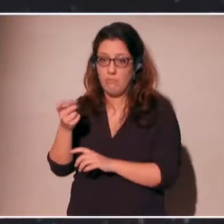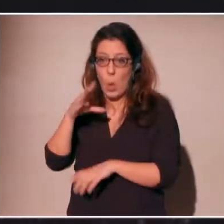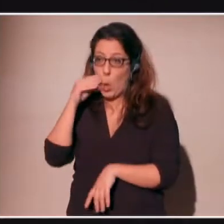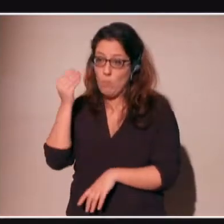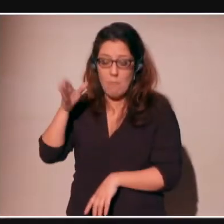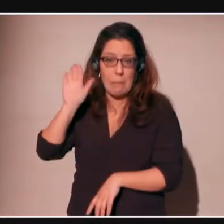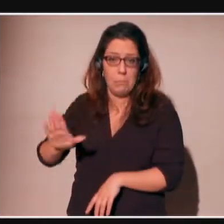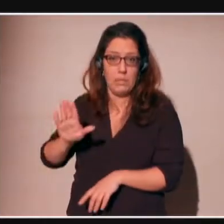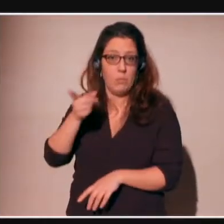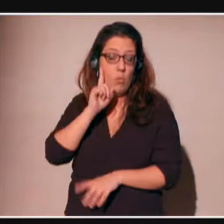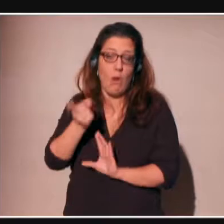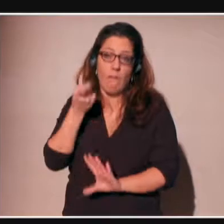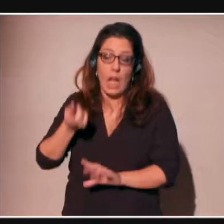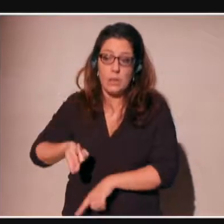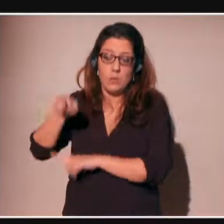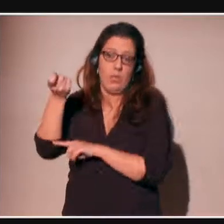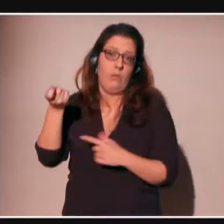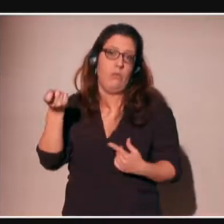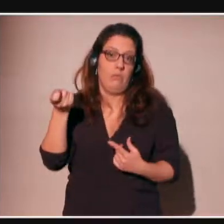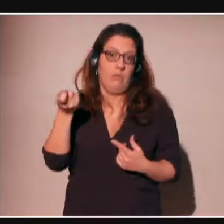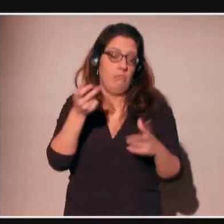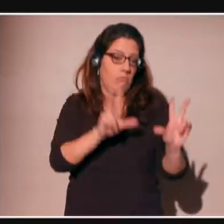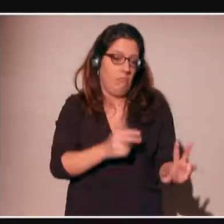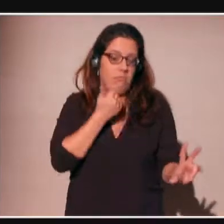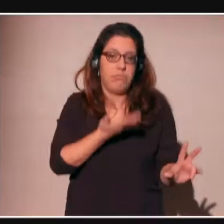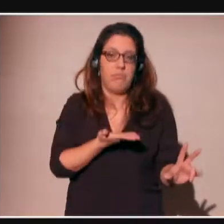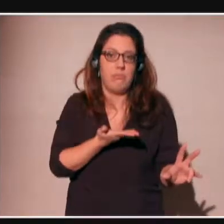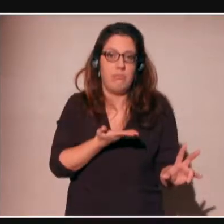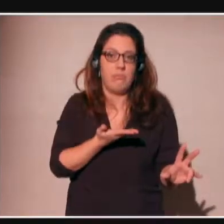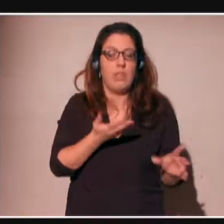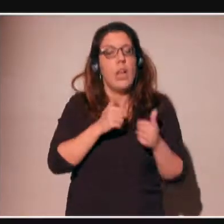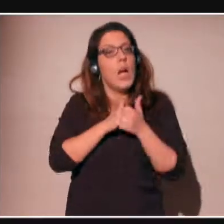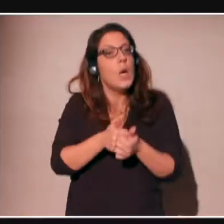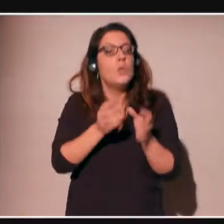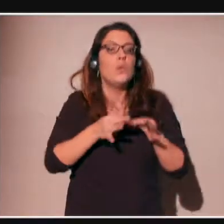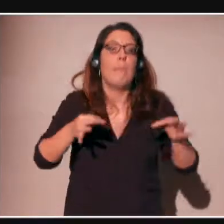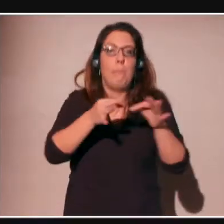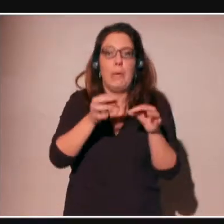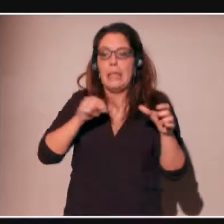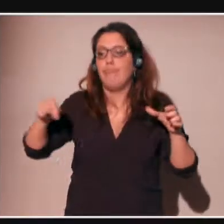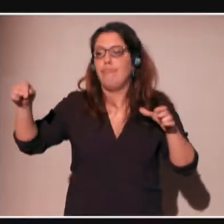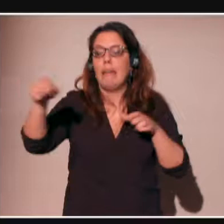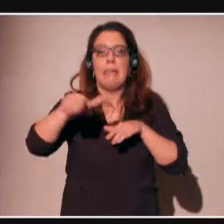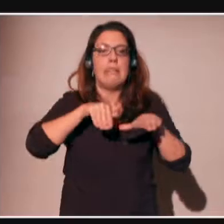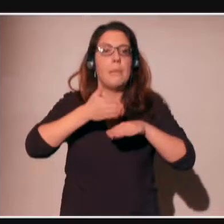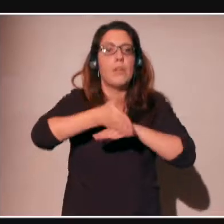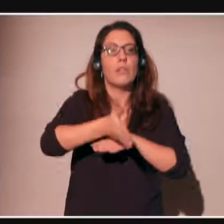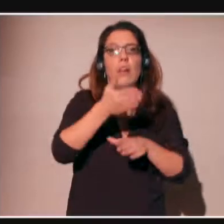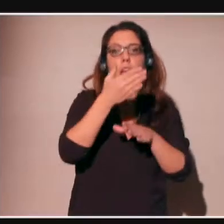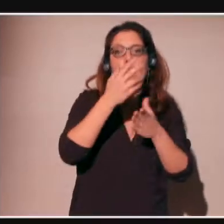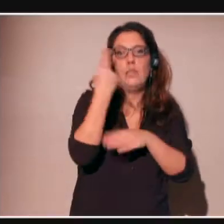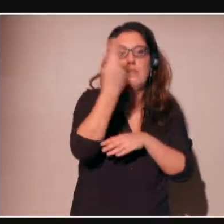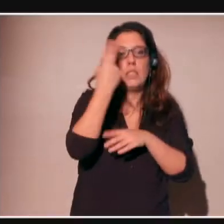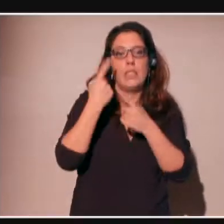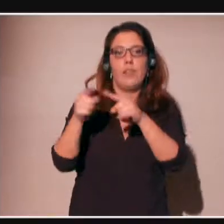Alors, différents pays ont différents systèmes pour ce qui est des examens d'entrée. Au Japon, eh bien, c'est